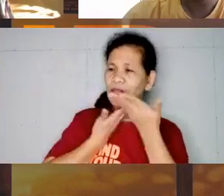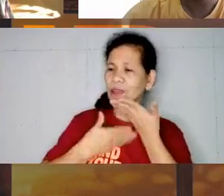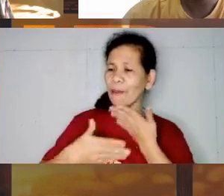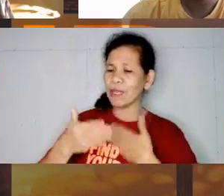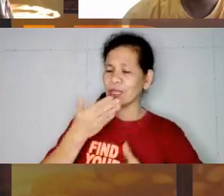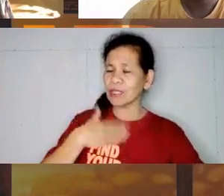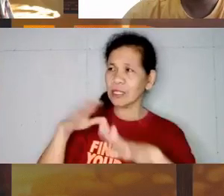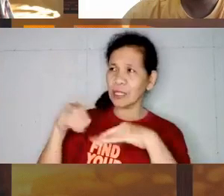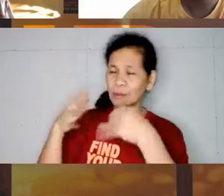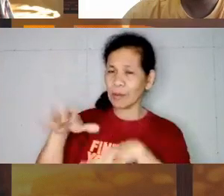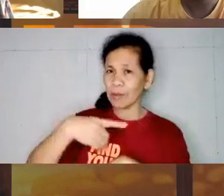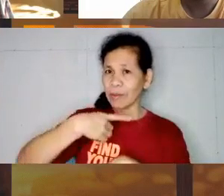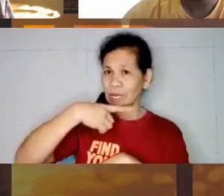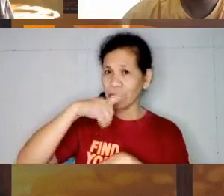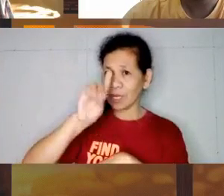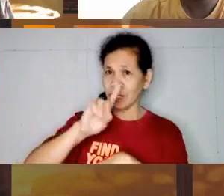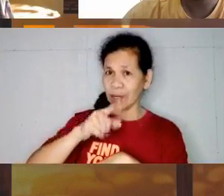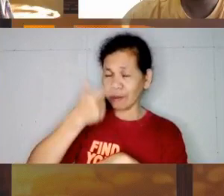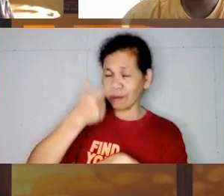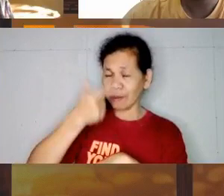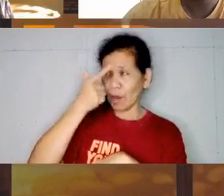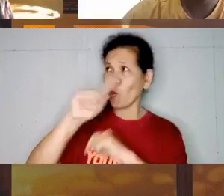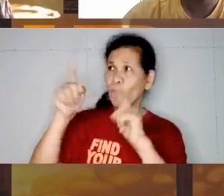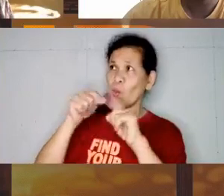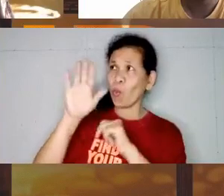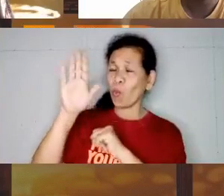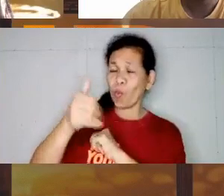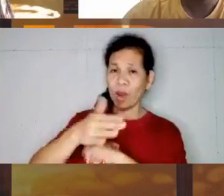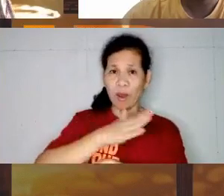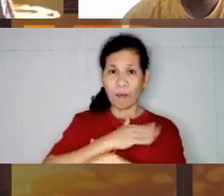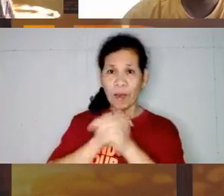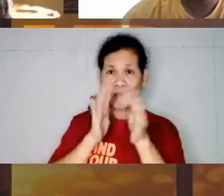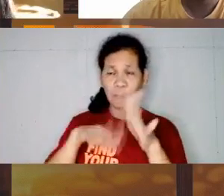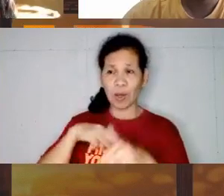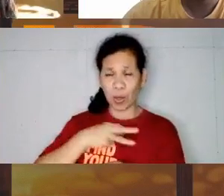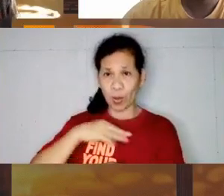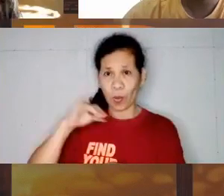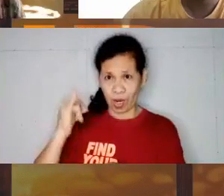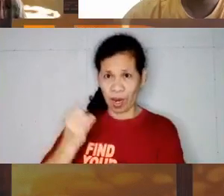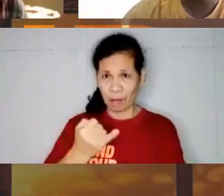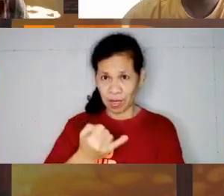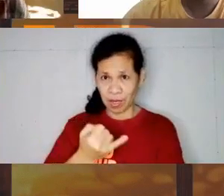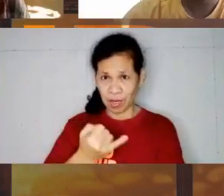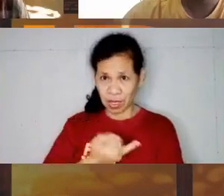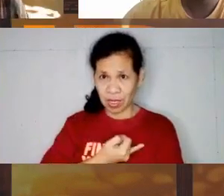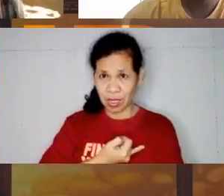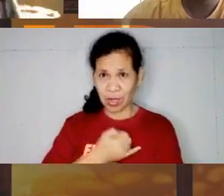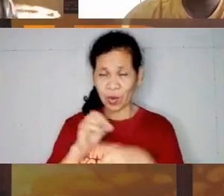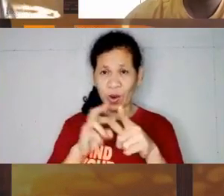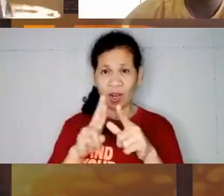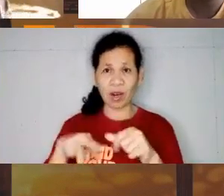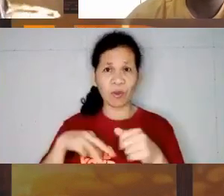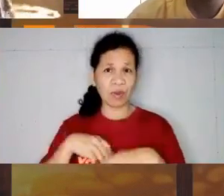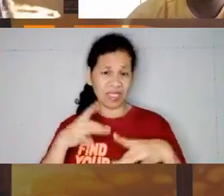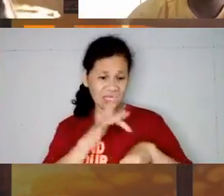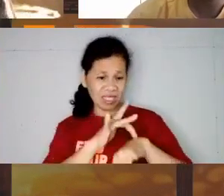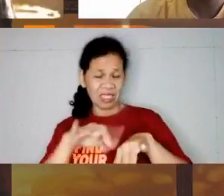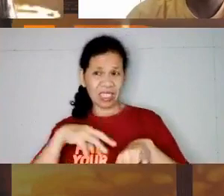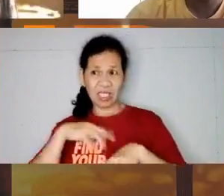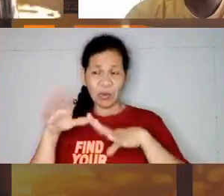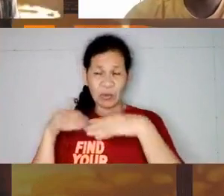pinainom? Kailan po kayo naging dayuhan at aming pinatuloy? O kaya'y walang maisuot at aming